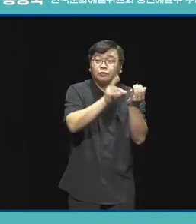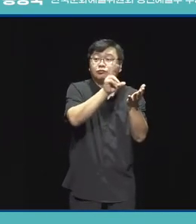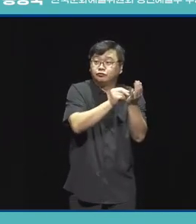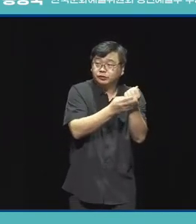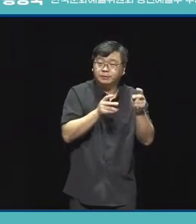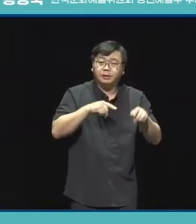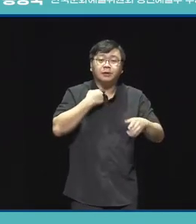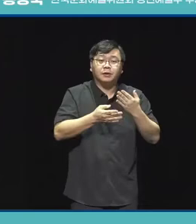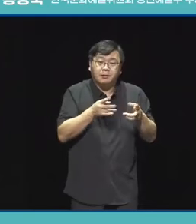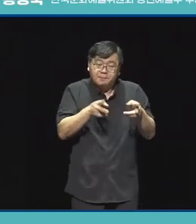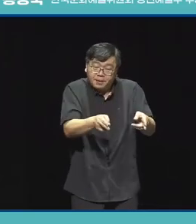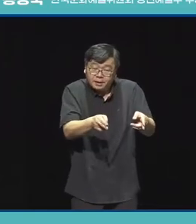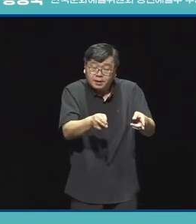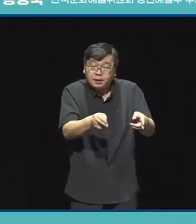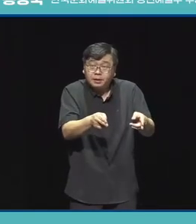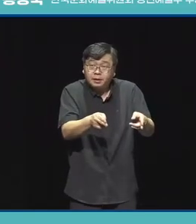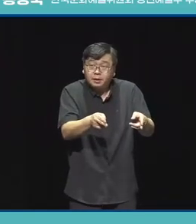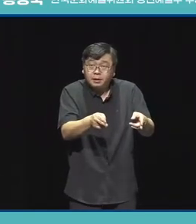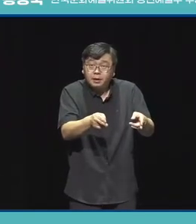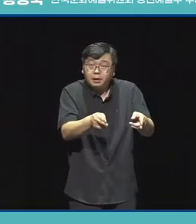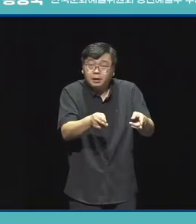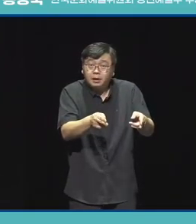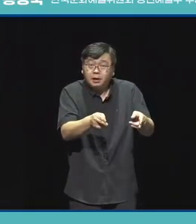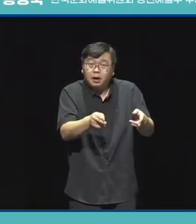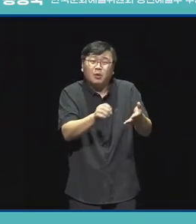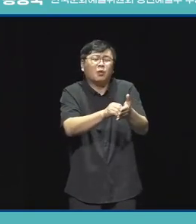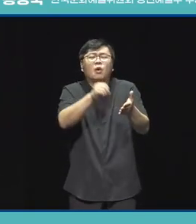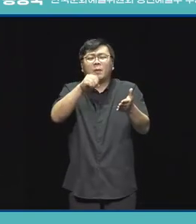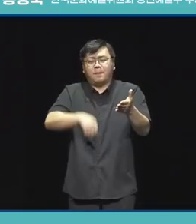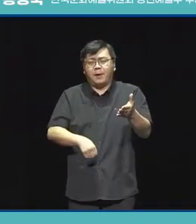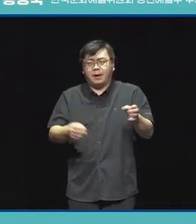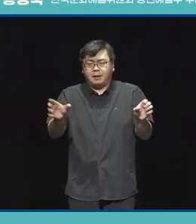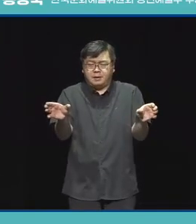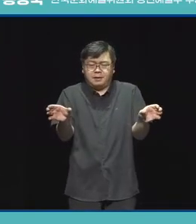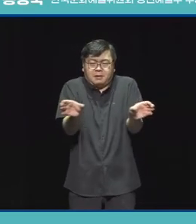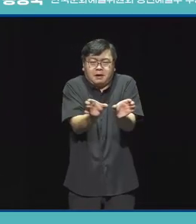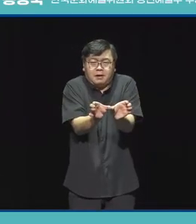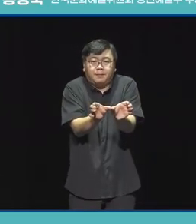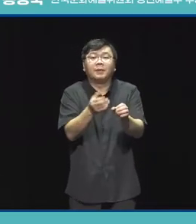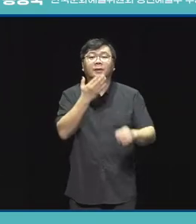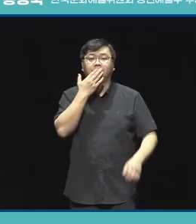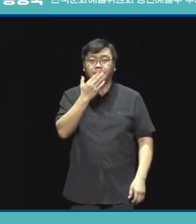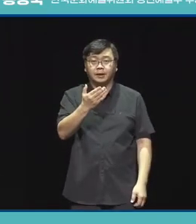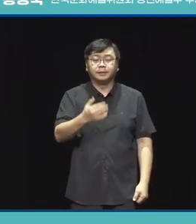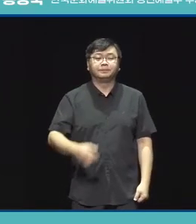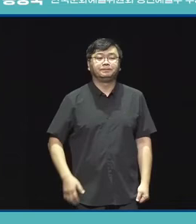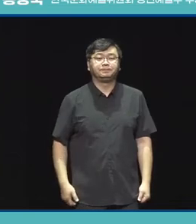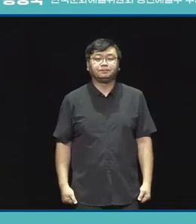최근 매년 이런 과정들을 다 없앴음을 알아주시면 감사하겠습니다